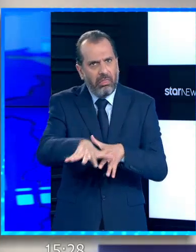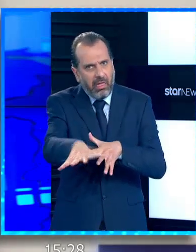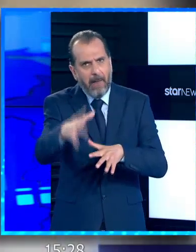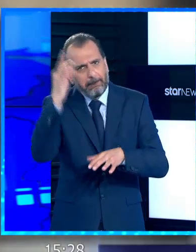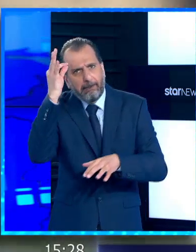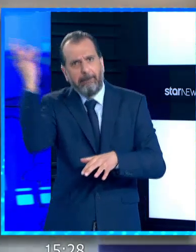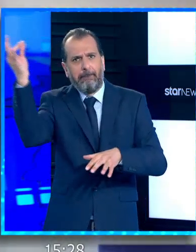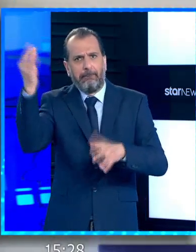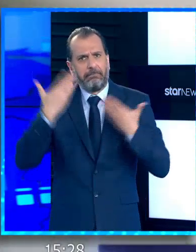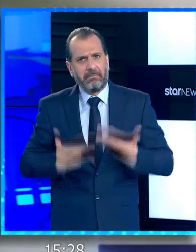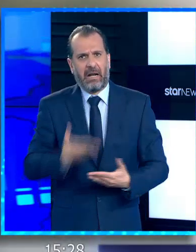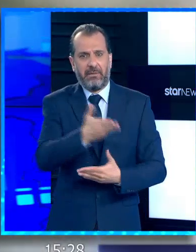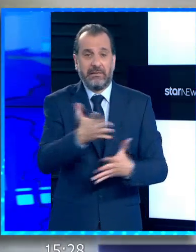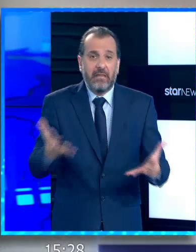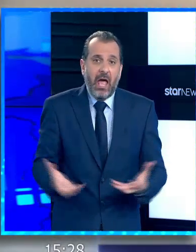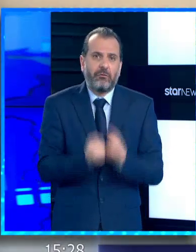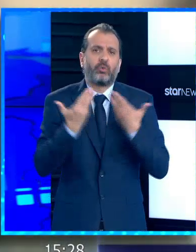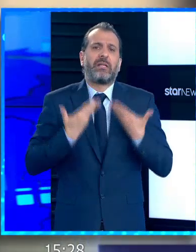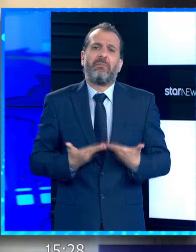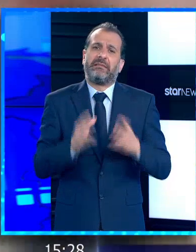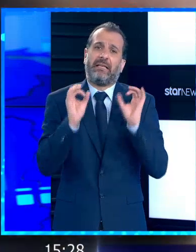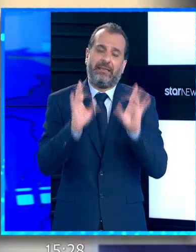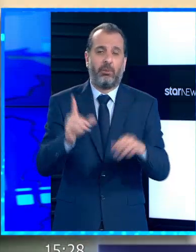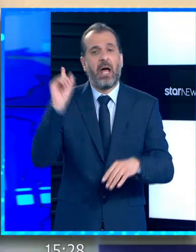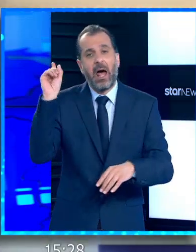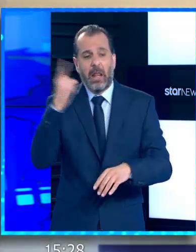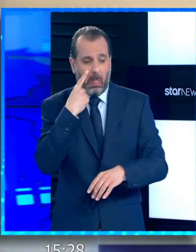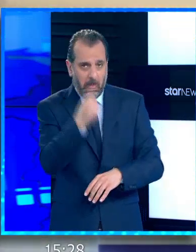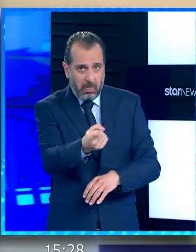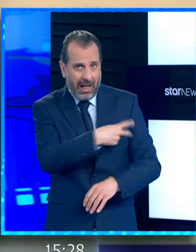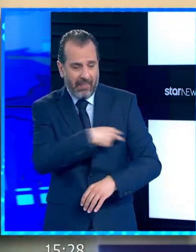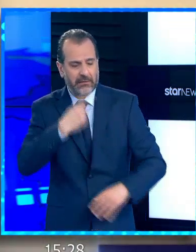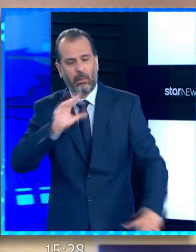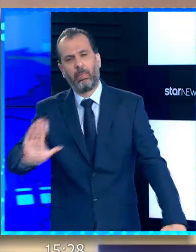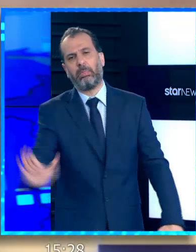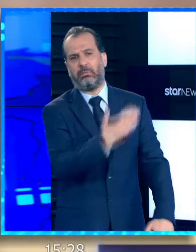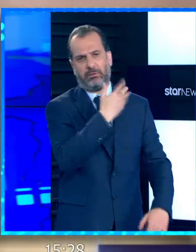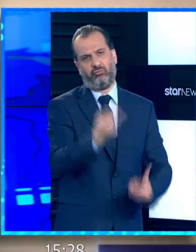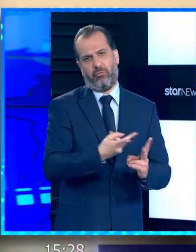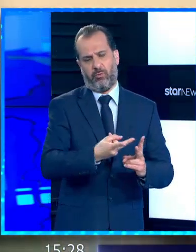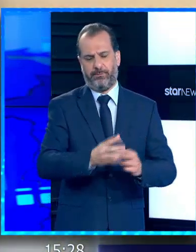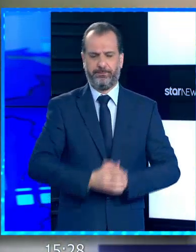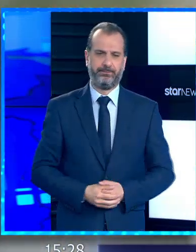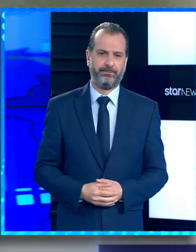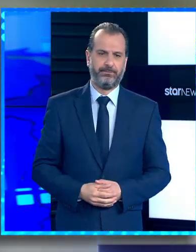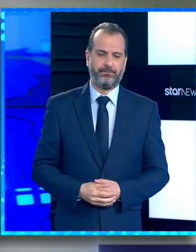τραυματισμό. Ευτυχώς δεν τραυματίστηκε κανείς από τους μαθητές, οι οποίοι ωστόσο τιμωρήθηκαν με αποβολή.